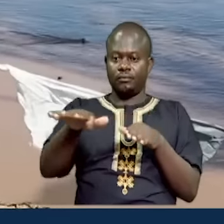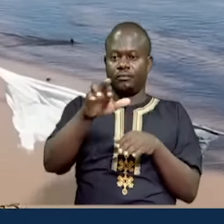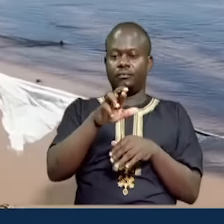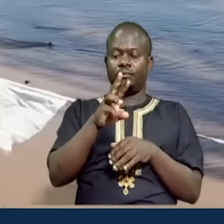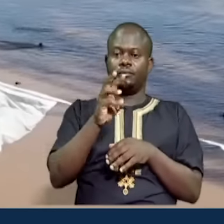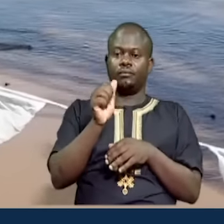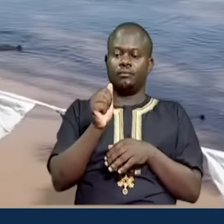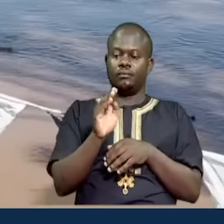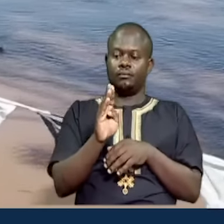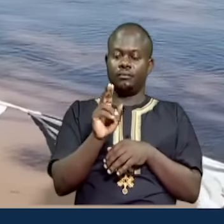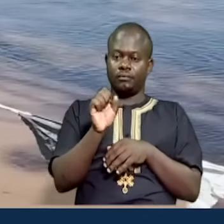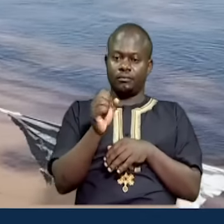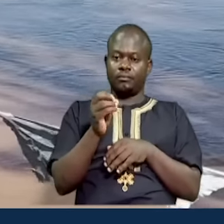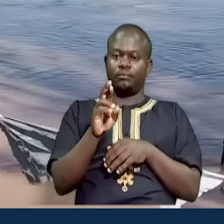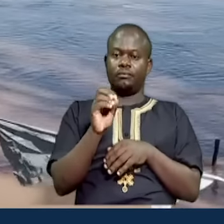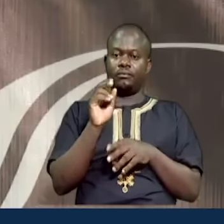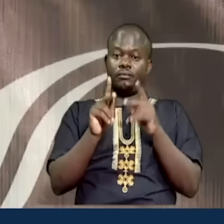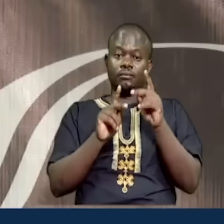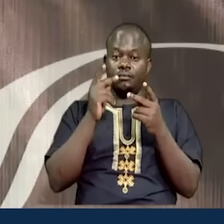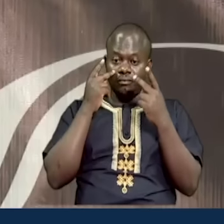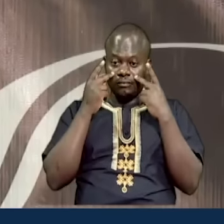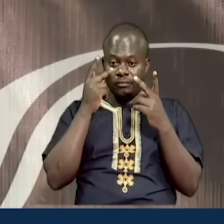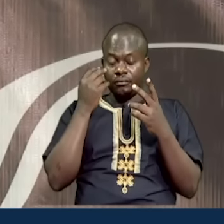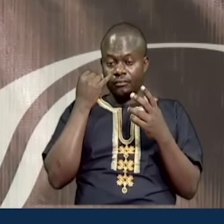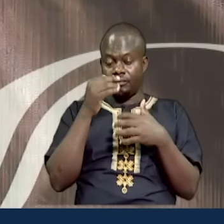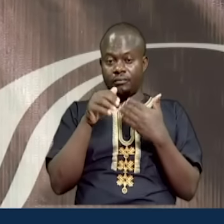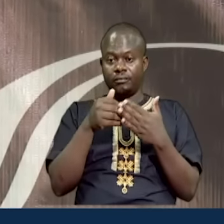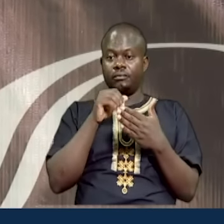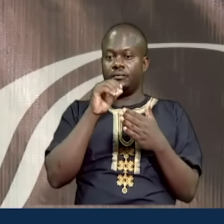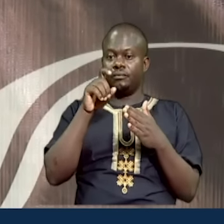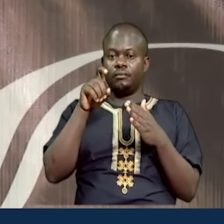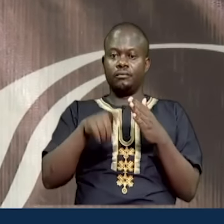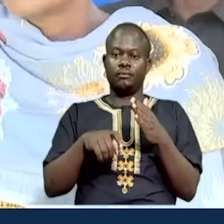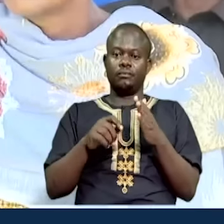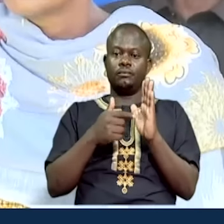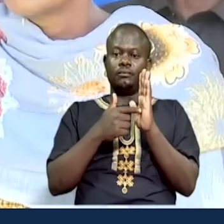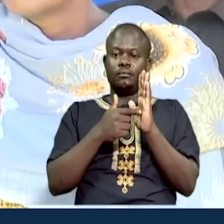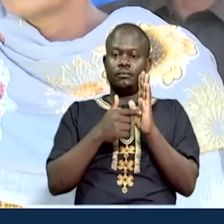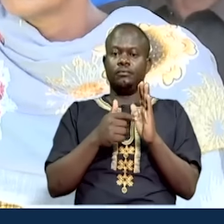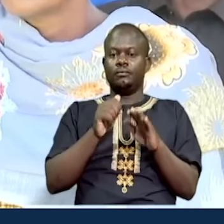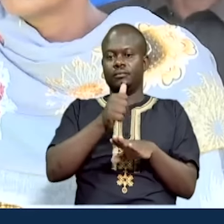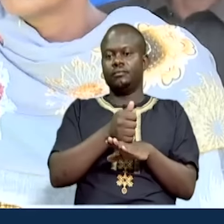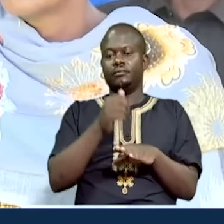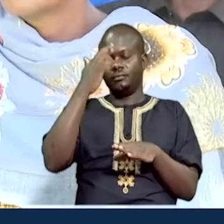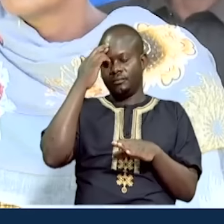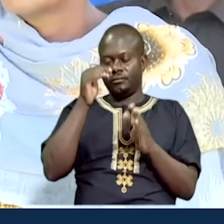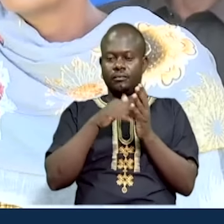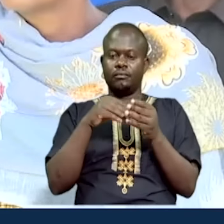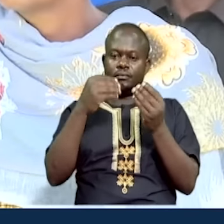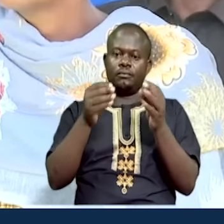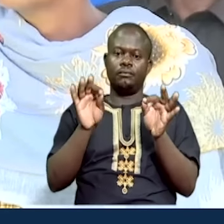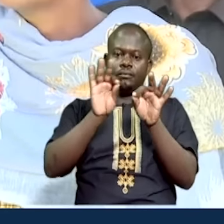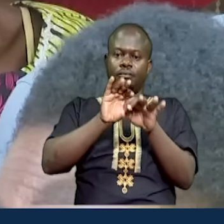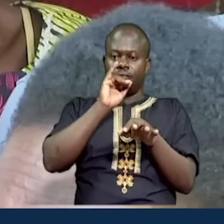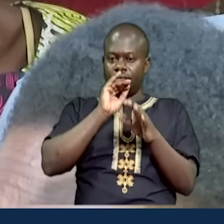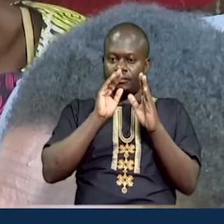Busoro abantu babireba bakareba niba hadakwiriye kugira ikimenyetso kihajya mu kwibuka no gusubiza agaciro